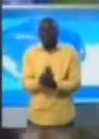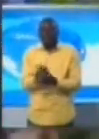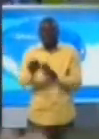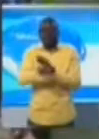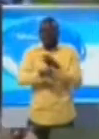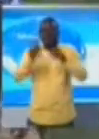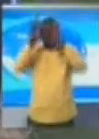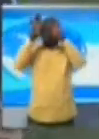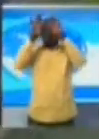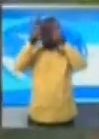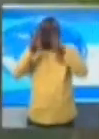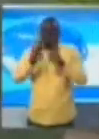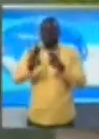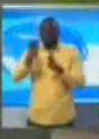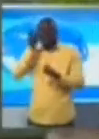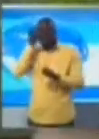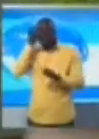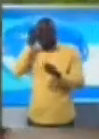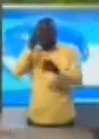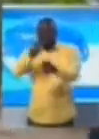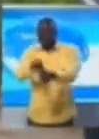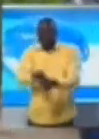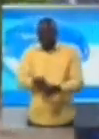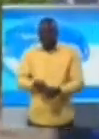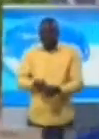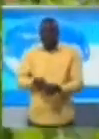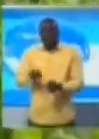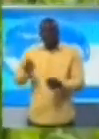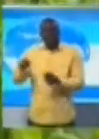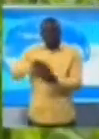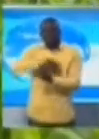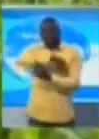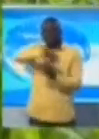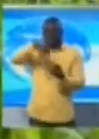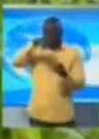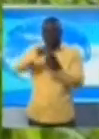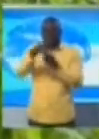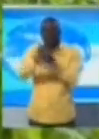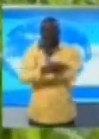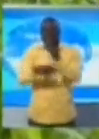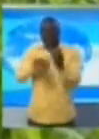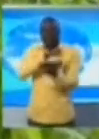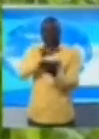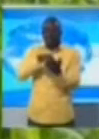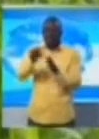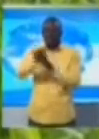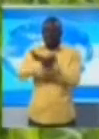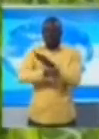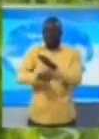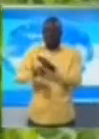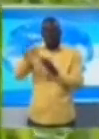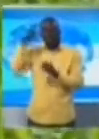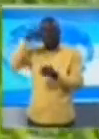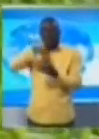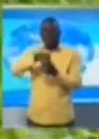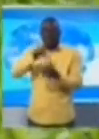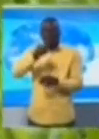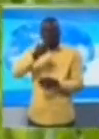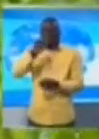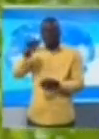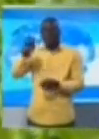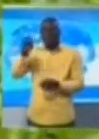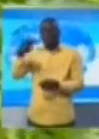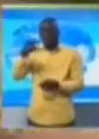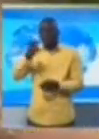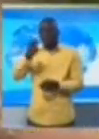Sous une pluie battante, le ministre de l'Agriculture entame sa tournée dans la région du centre-sud. Dans le Naouri, il s'est